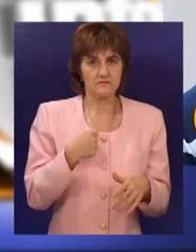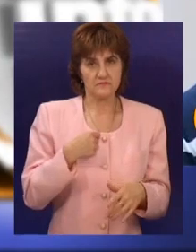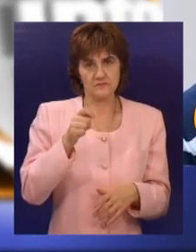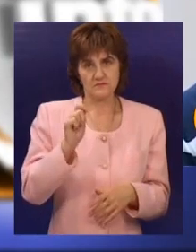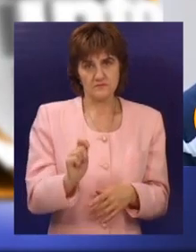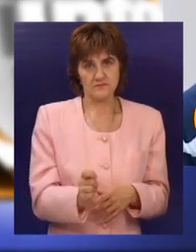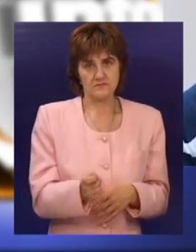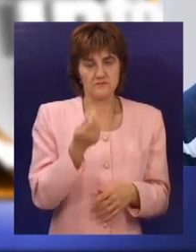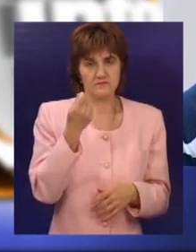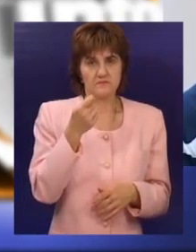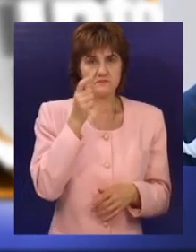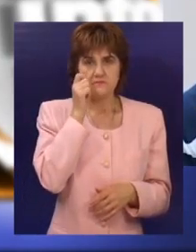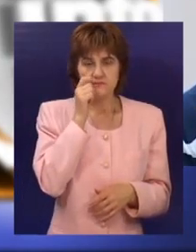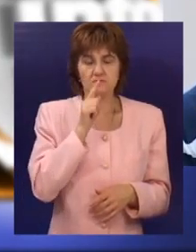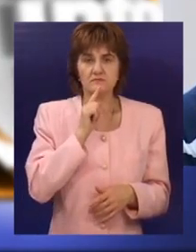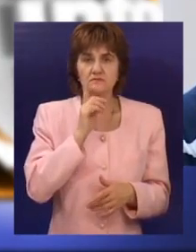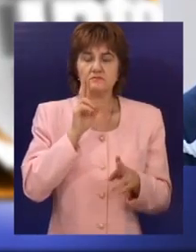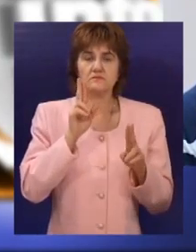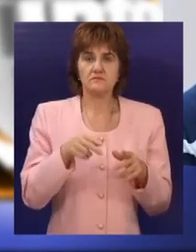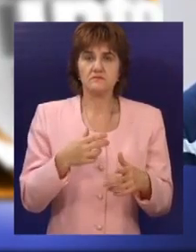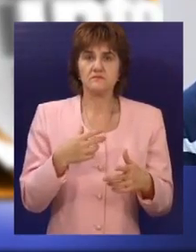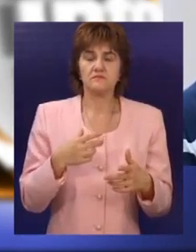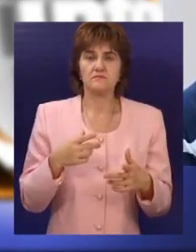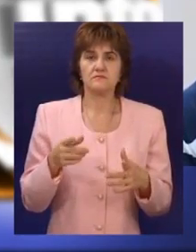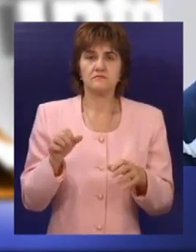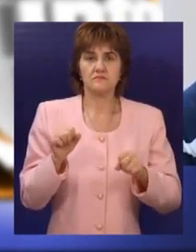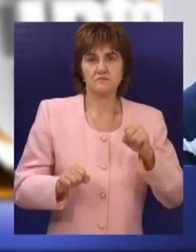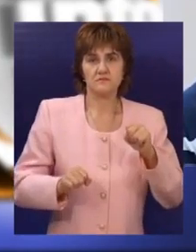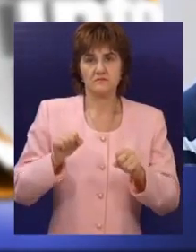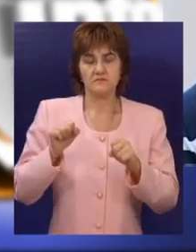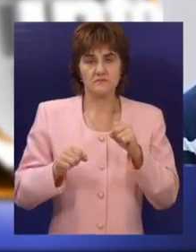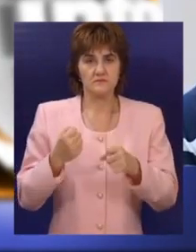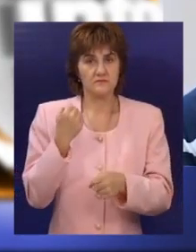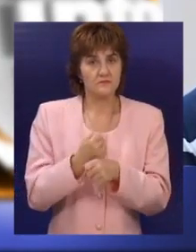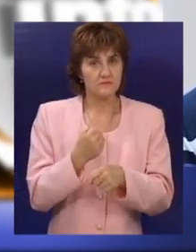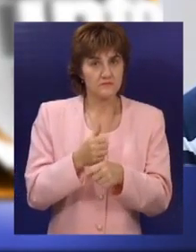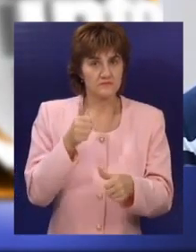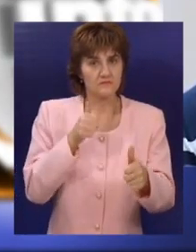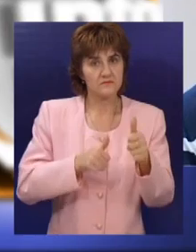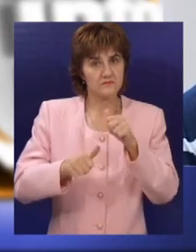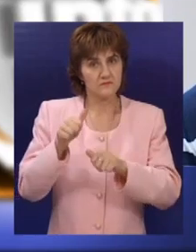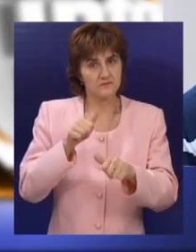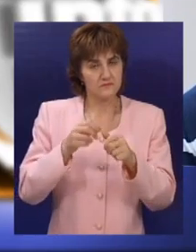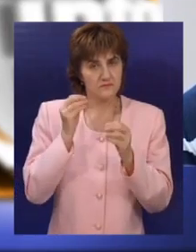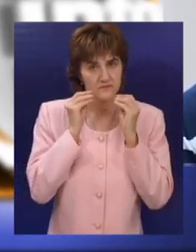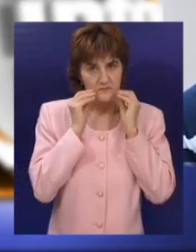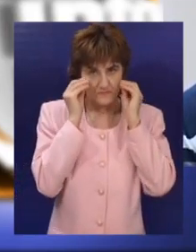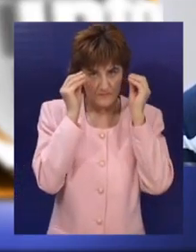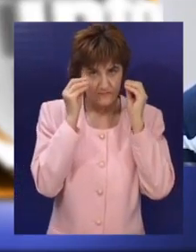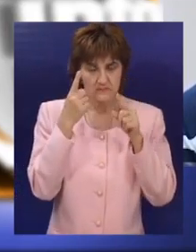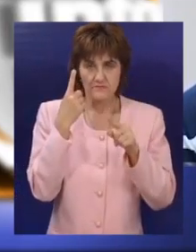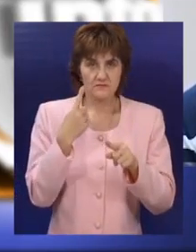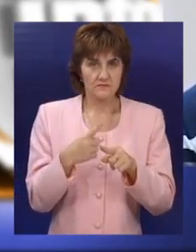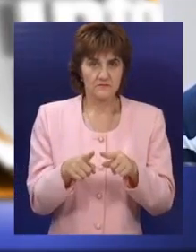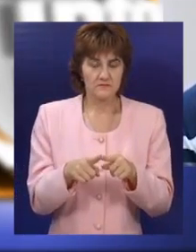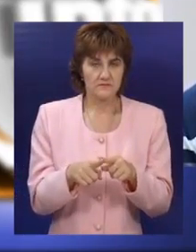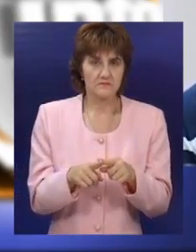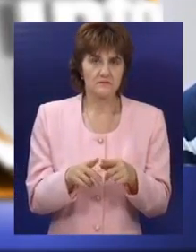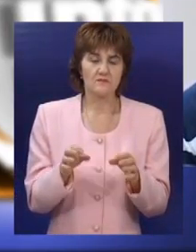nađemo konkretne ljude koji su u prilici i u mogućnosti da ugrade takva sočiva,